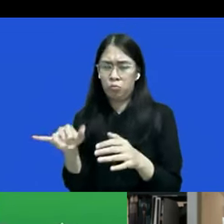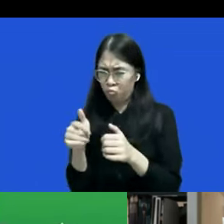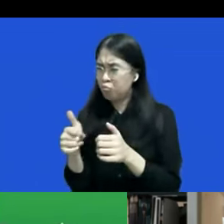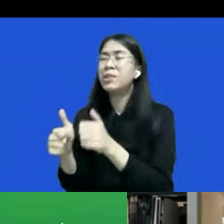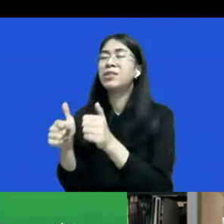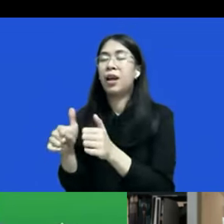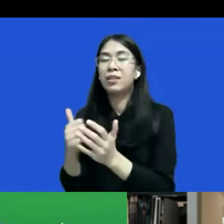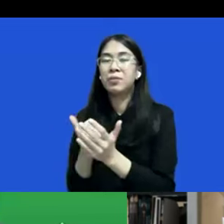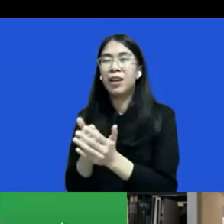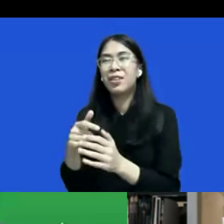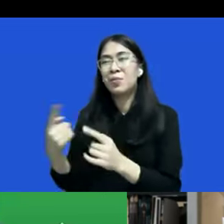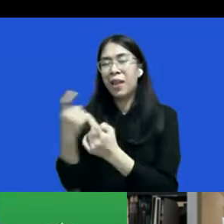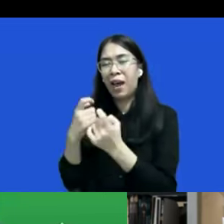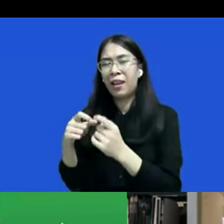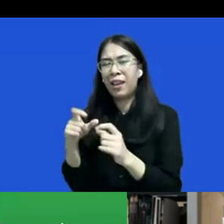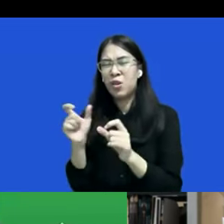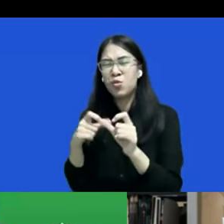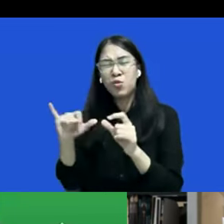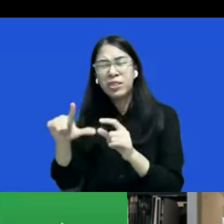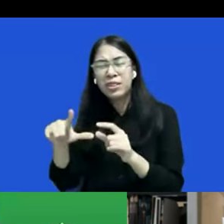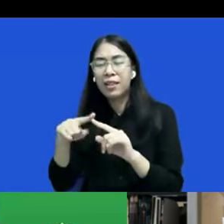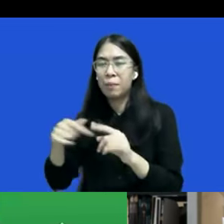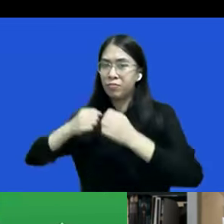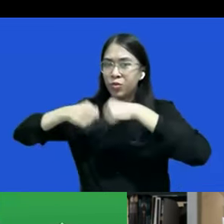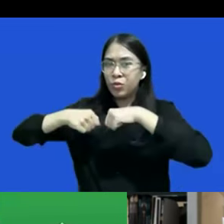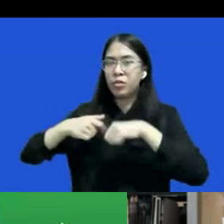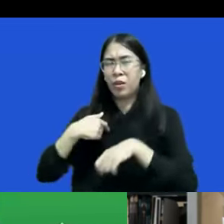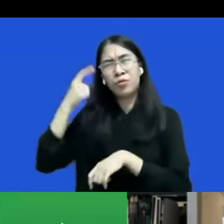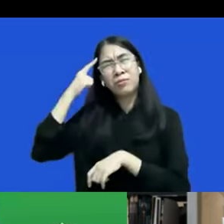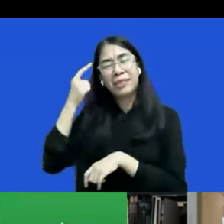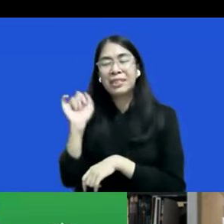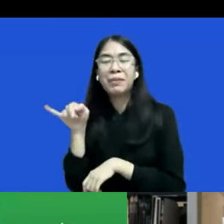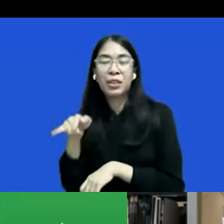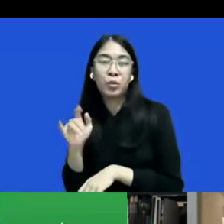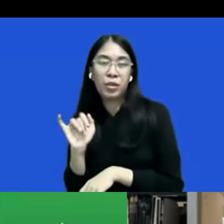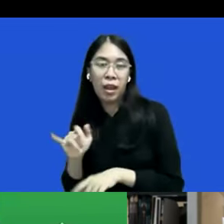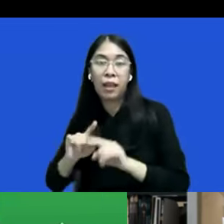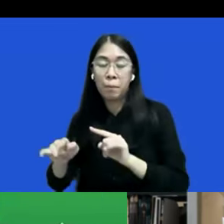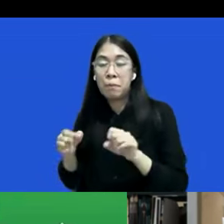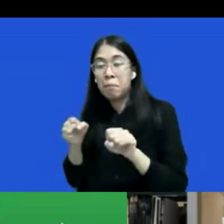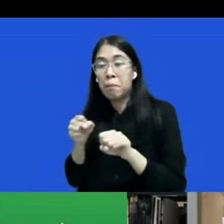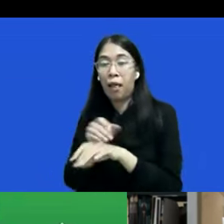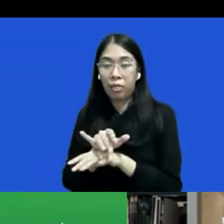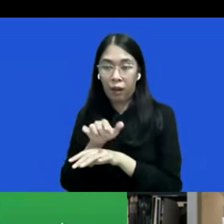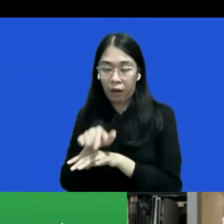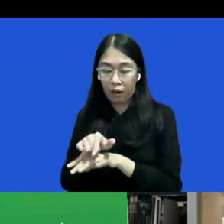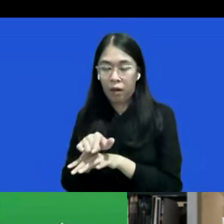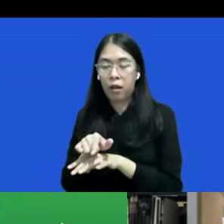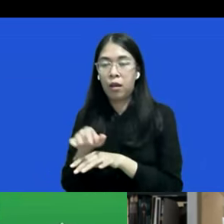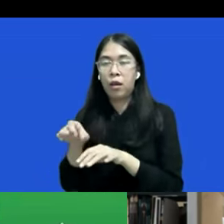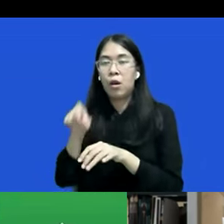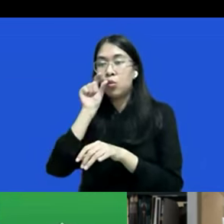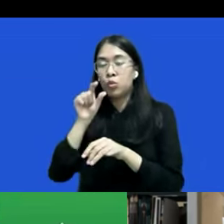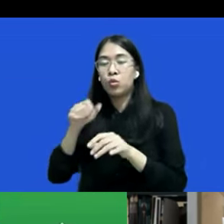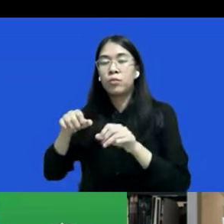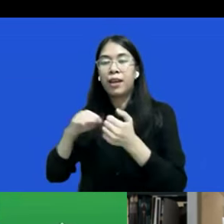pertanyaan yang usil, tapi saya setuju sekali karena jujur saya juga sering kepikiran kayak gitu. Tapi memang penerapannya mungkin untuk kasus-kasus